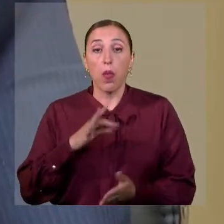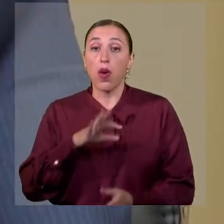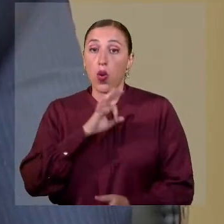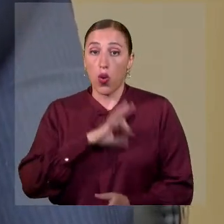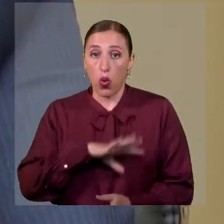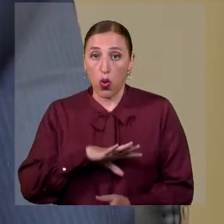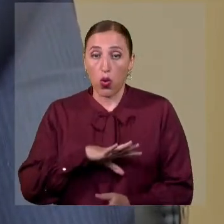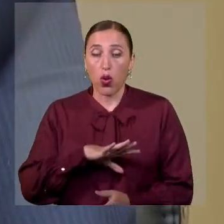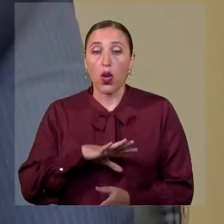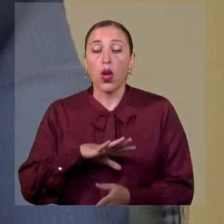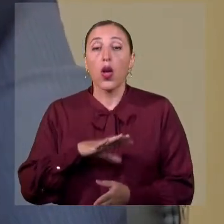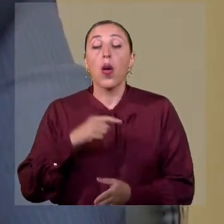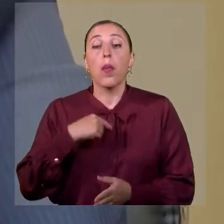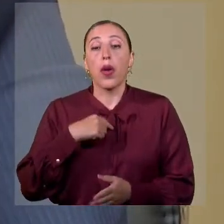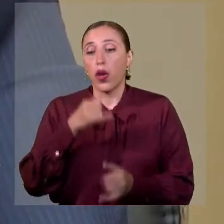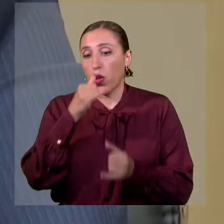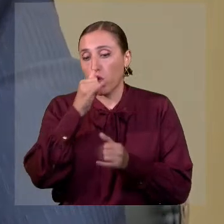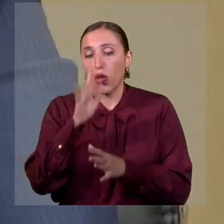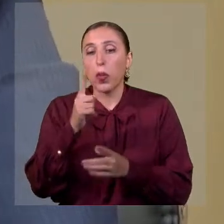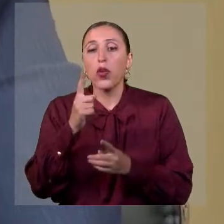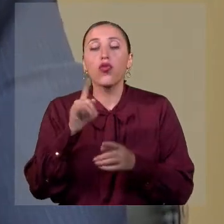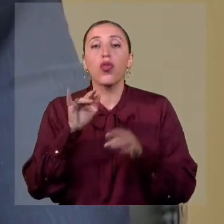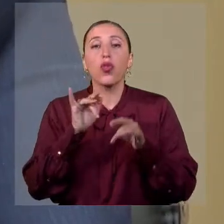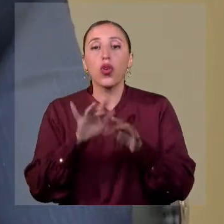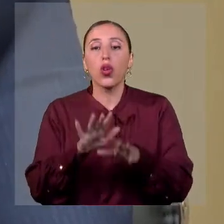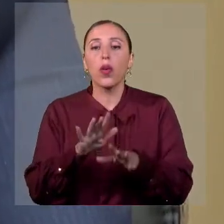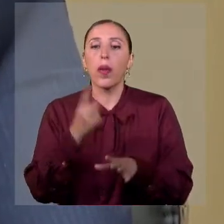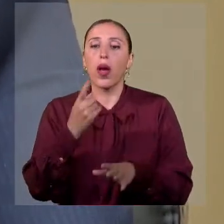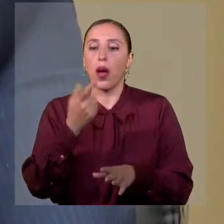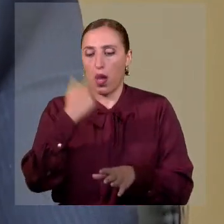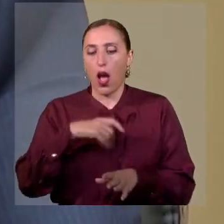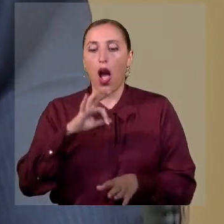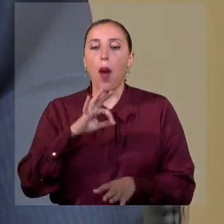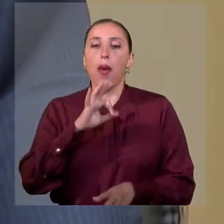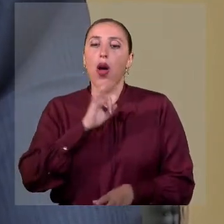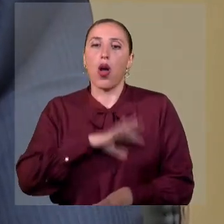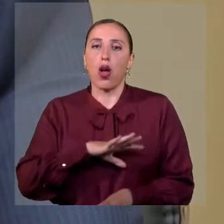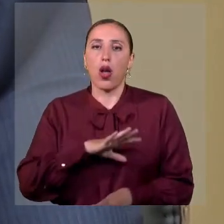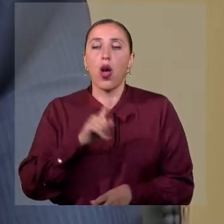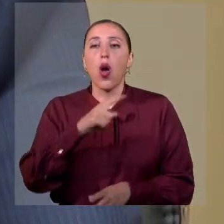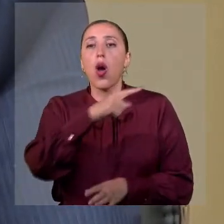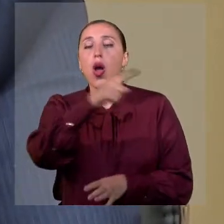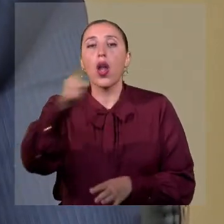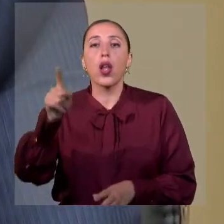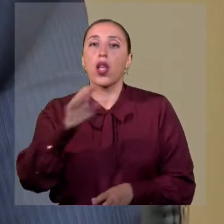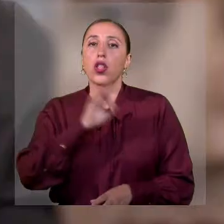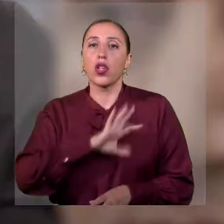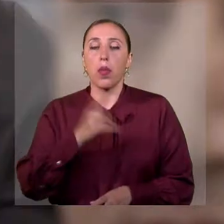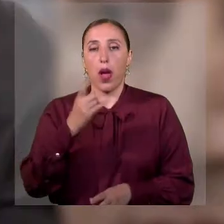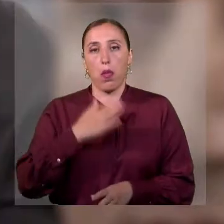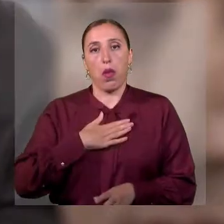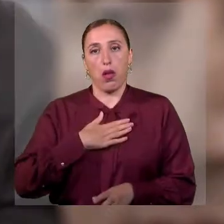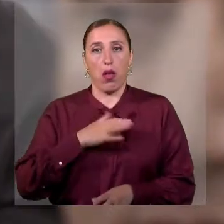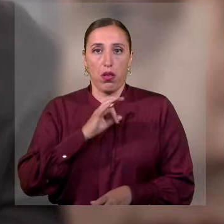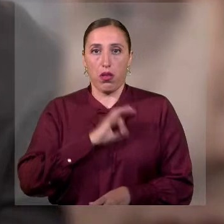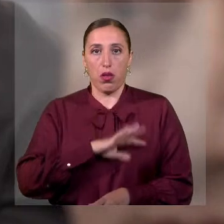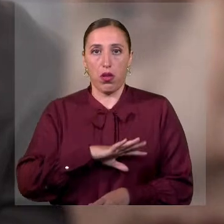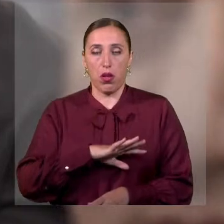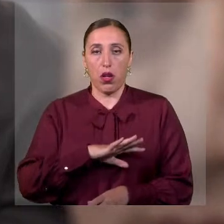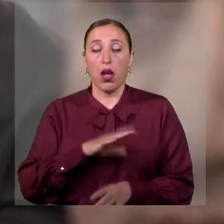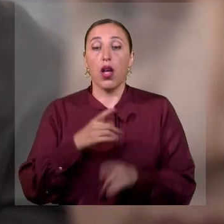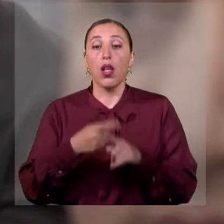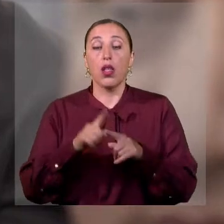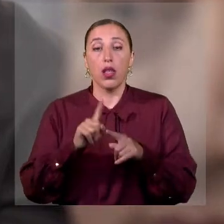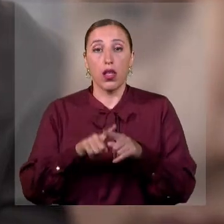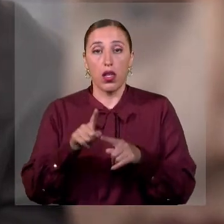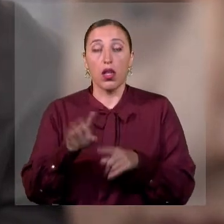գնալ, որ միայն մեզ ա ձեռնտու, մնացած բոլորին ձեռնտու չի, միայն մեզ ա ձեռնտու։ Եվ այս պատճառով մենք ասում